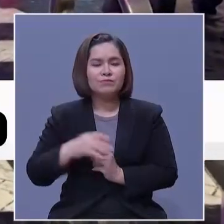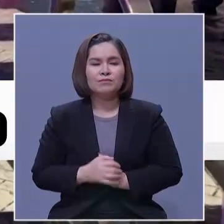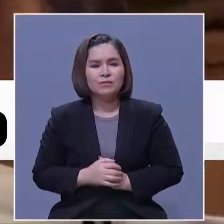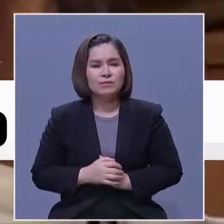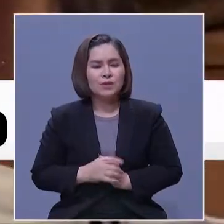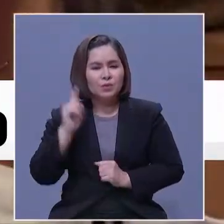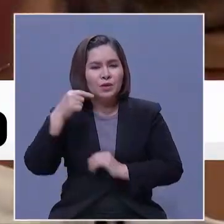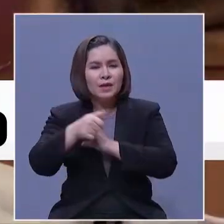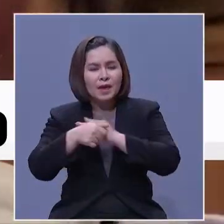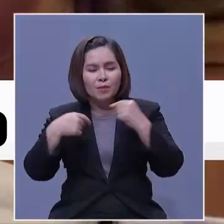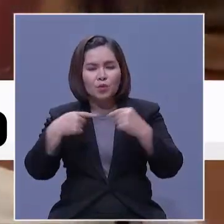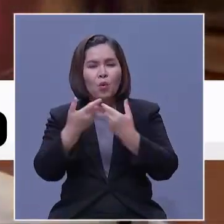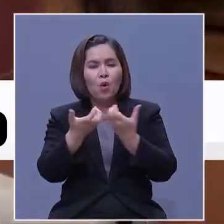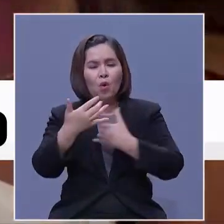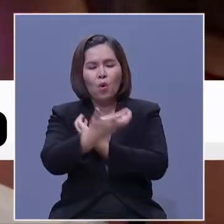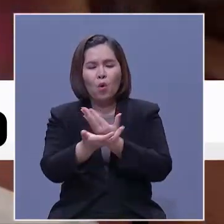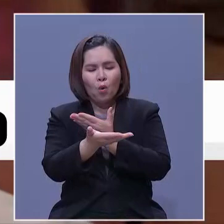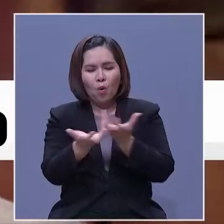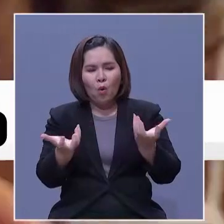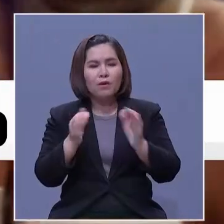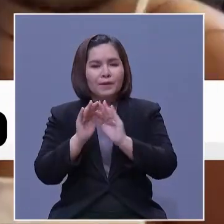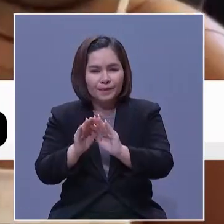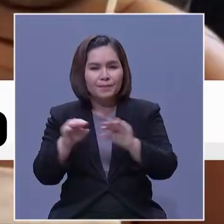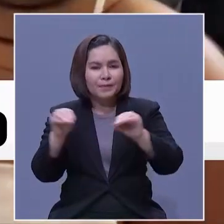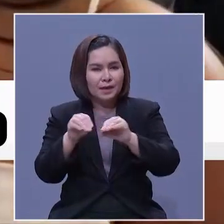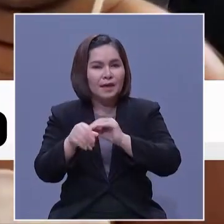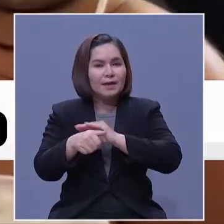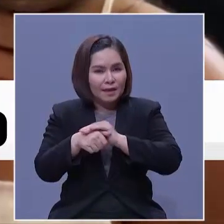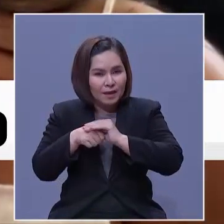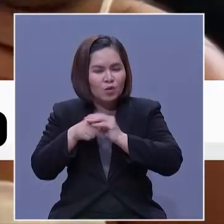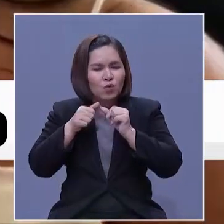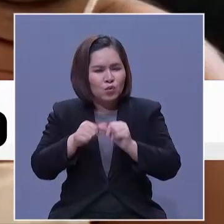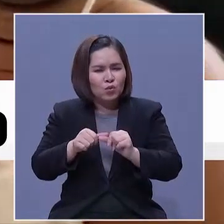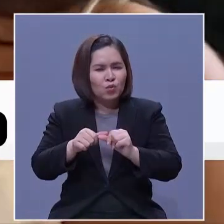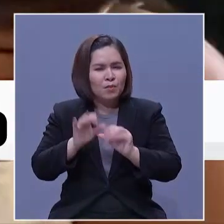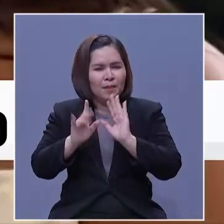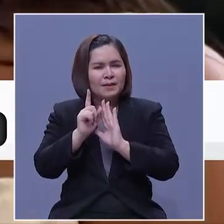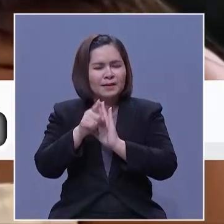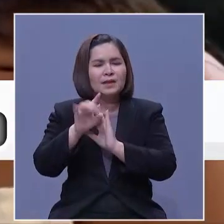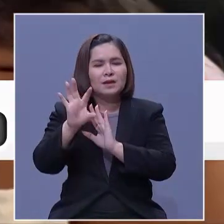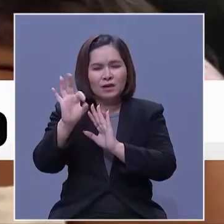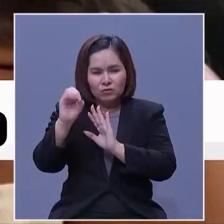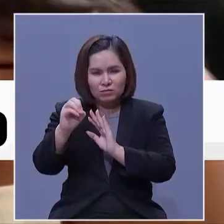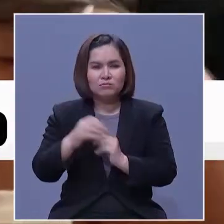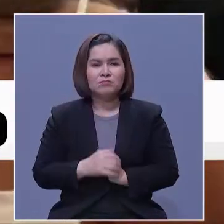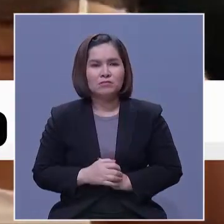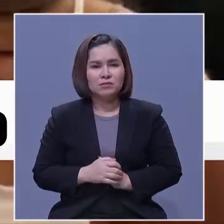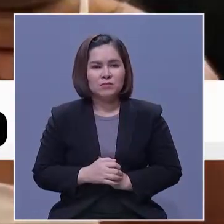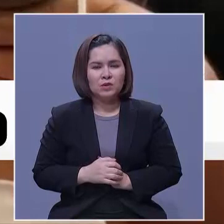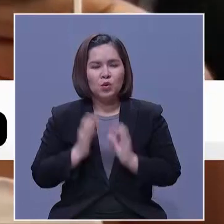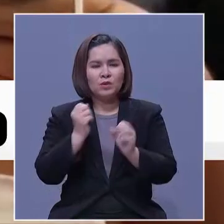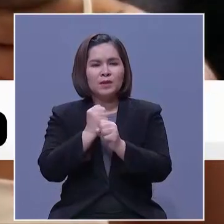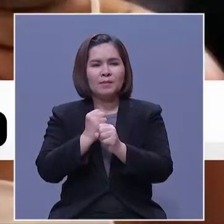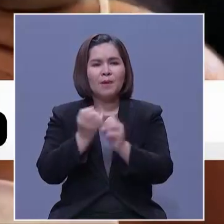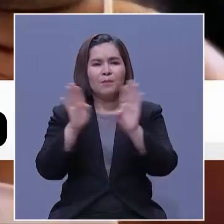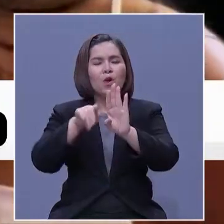ข้าไปหลบอยู่ในห้องเก็บสินค้าที่อยู่ติดกับช็อปนะครับแล้วก็อยู่ตรงนั้นนานถึง90นาทีโดยพนักงานล็อกประตูไว้เ